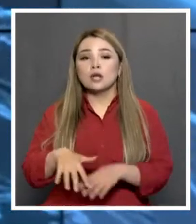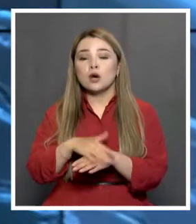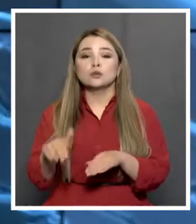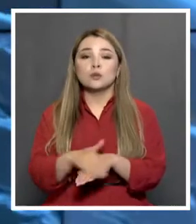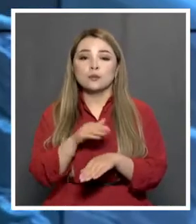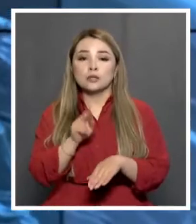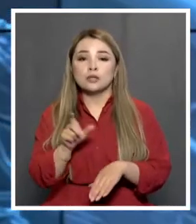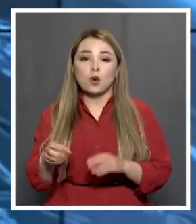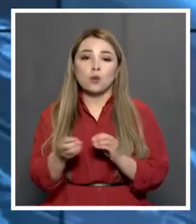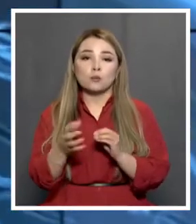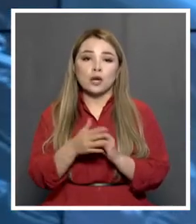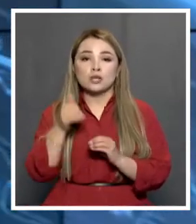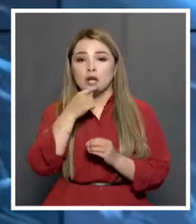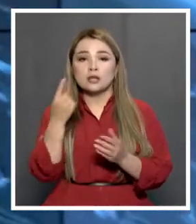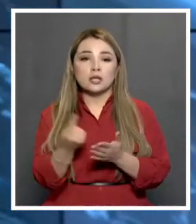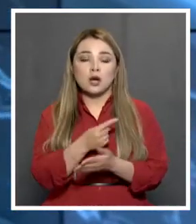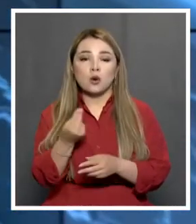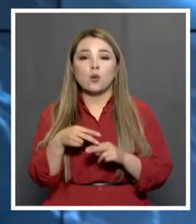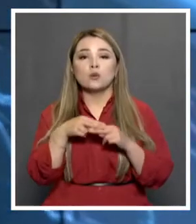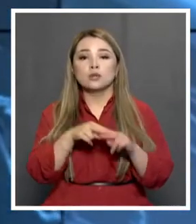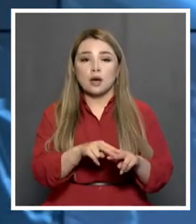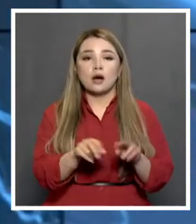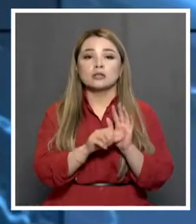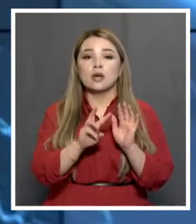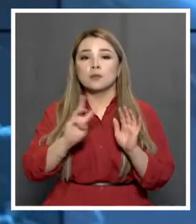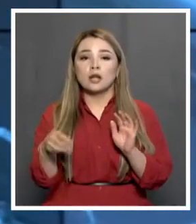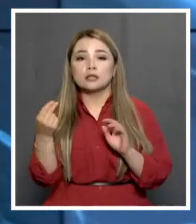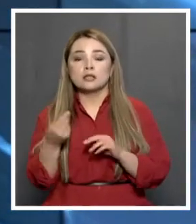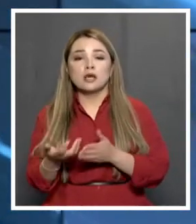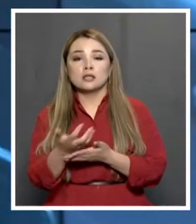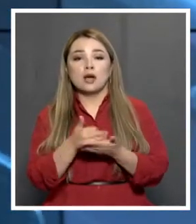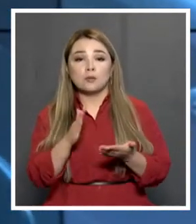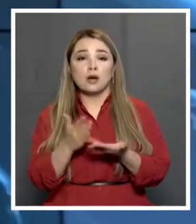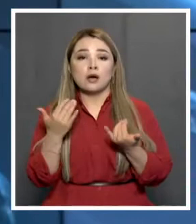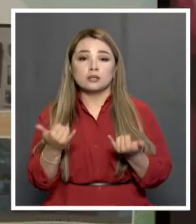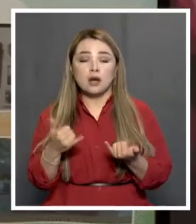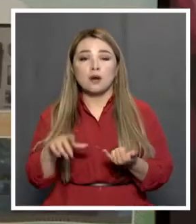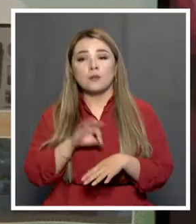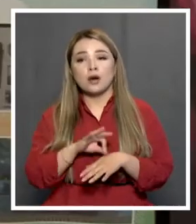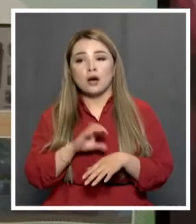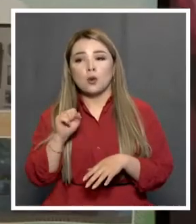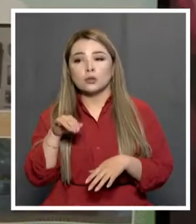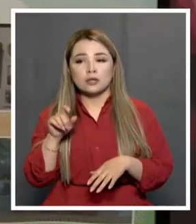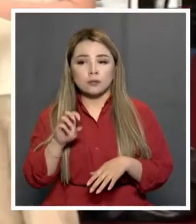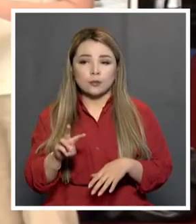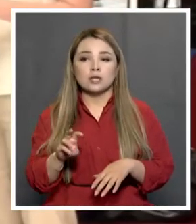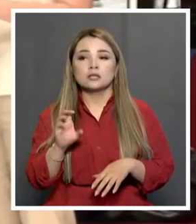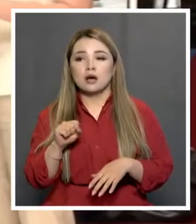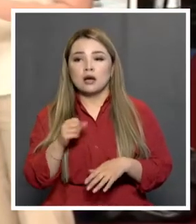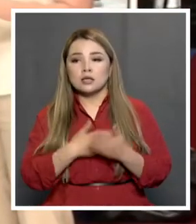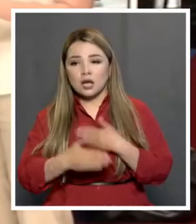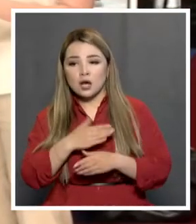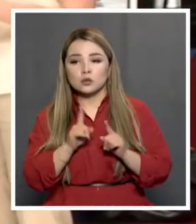үшін 15 жылда бір ғана қор арқылы 6 миллиард теңгеден аса қаржы жинаған. Әсіресе аутизм сал ауруына шалдыққан сәбилердің емдік